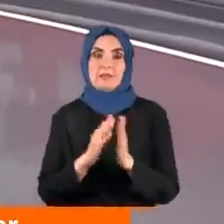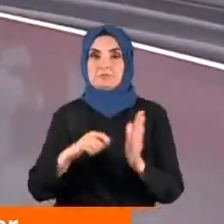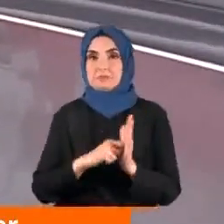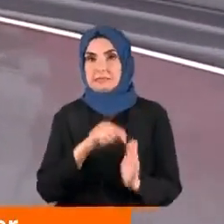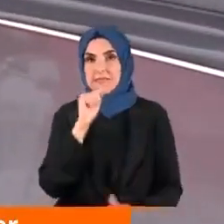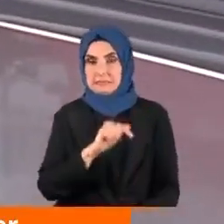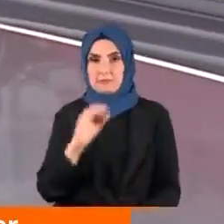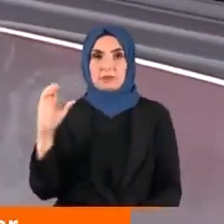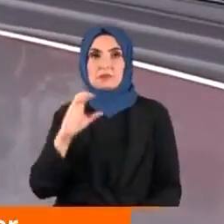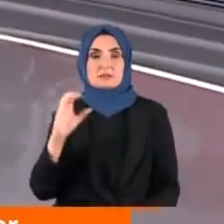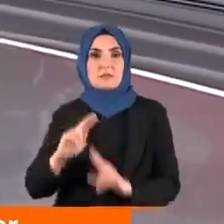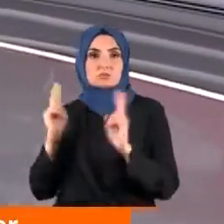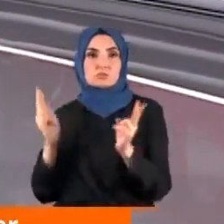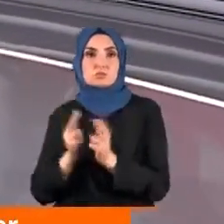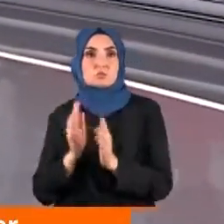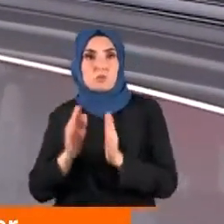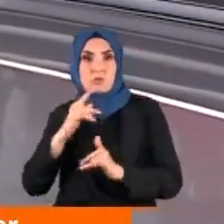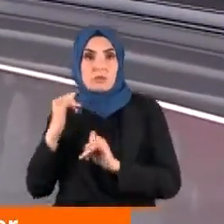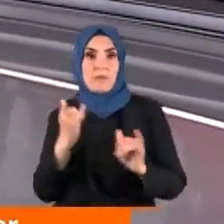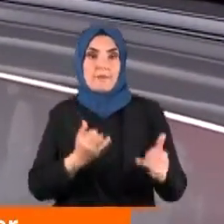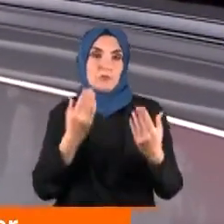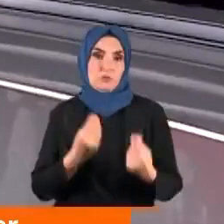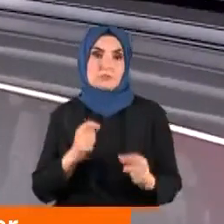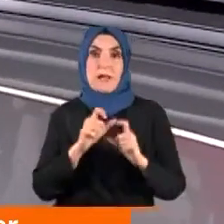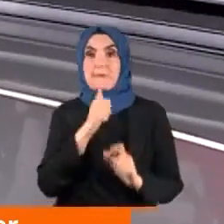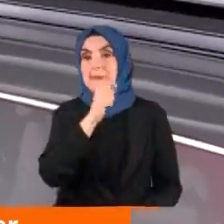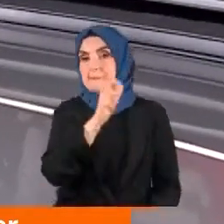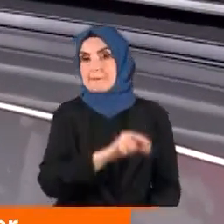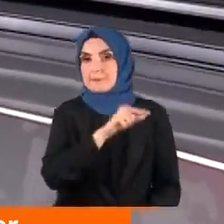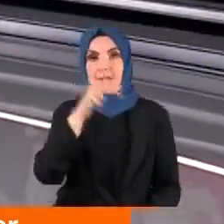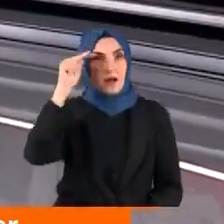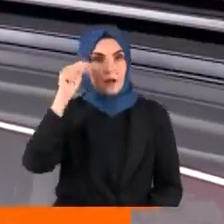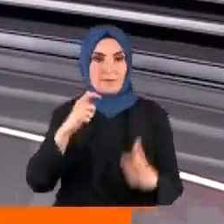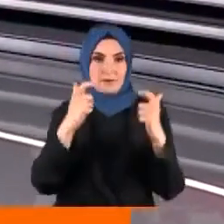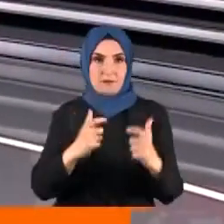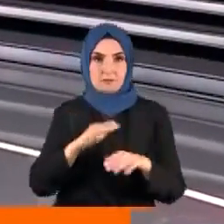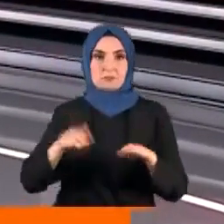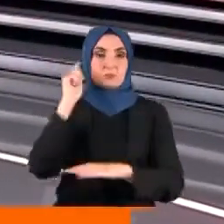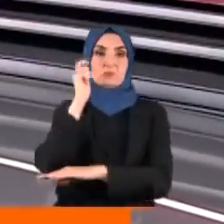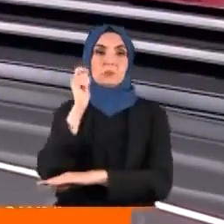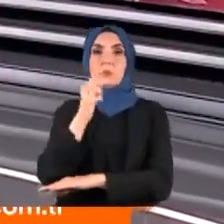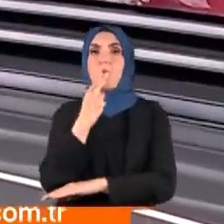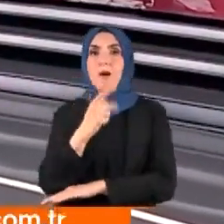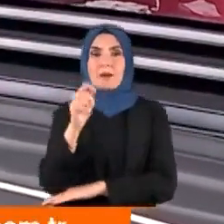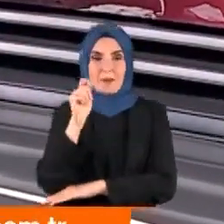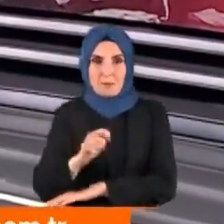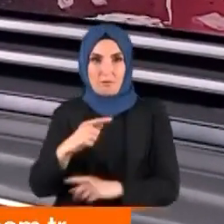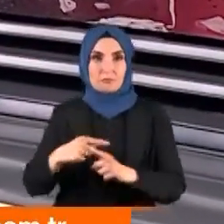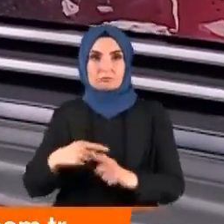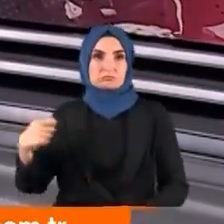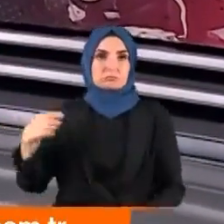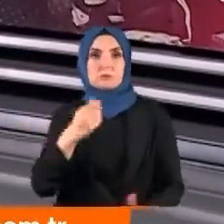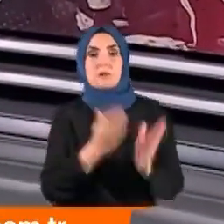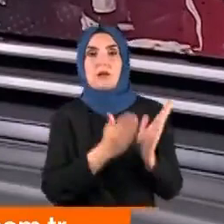çeken Salman Rushdie, Amerika Birleşik Devletleri'nde bir etkinlikte konuşurken bıçaklı saldırıya uğradı. Ağır yaralanan Rushdie şimdi